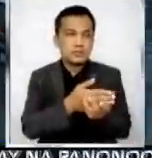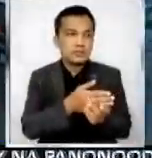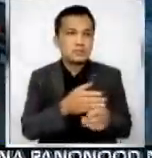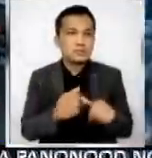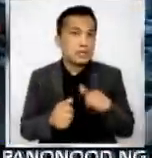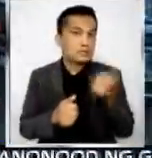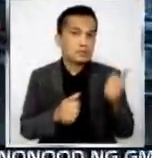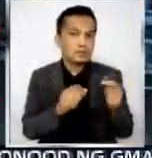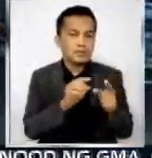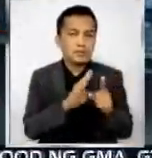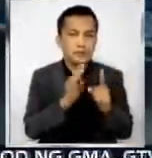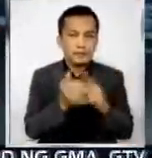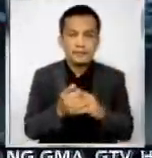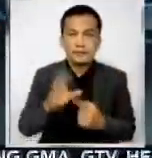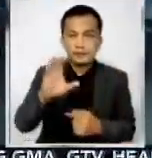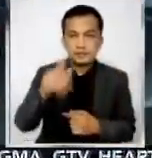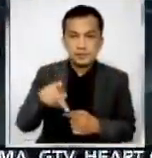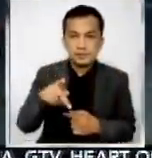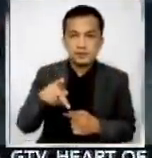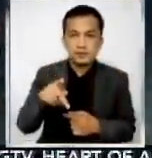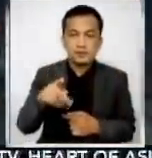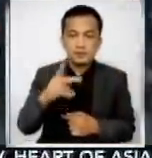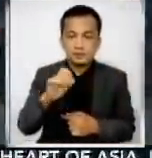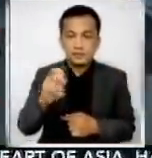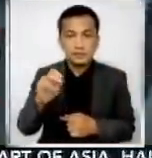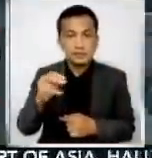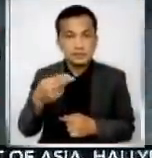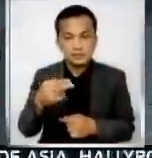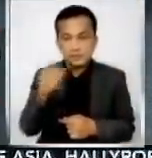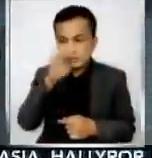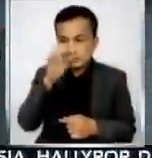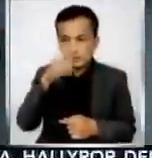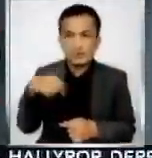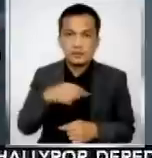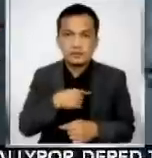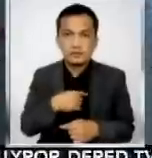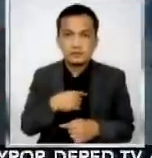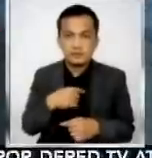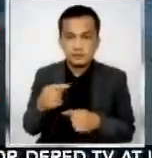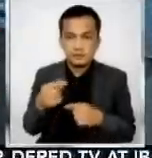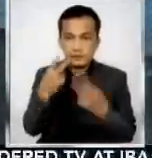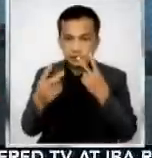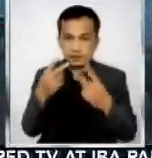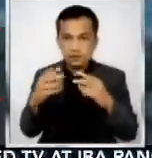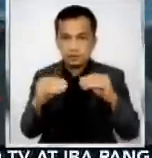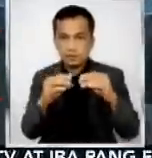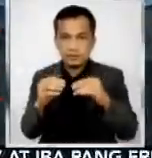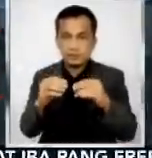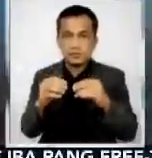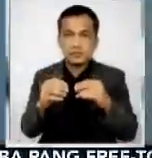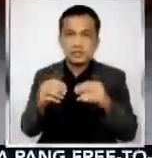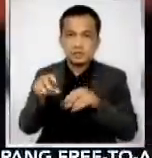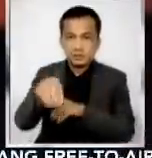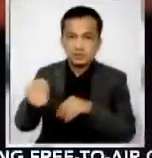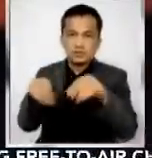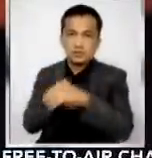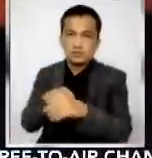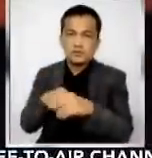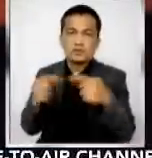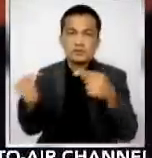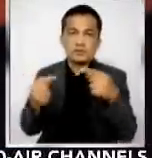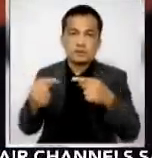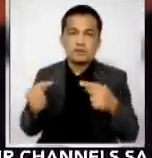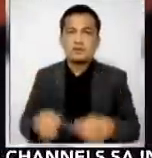ni Kenneth hinaharap namin kasi doon tayo makikita ng usapan ng transaksyon tungkol dyan sa pinagtalo ng pusta. Hindi